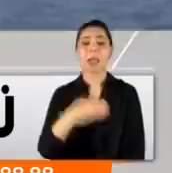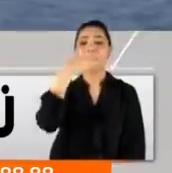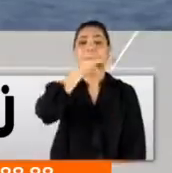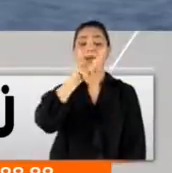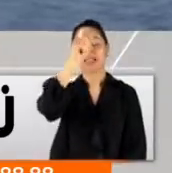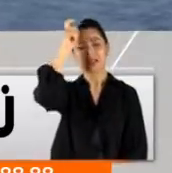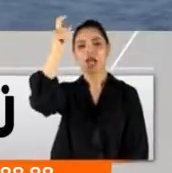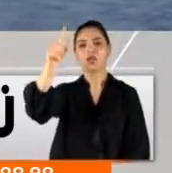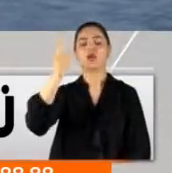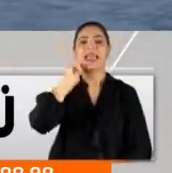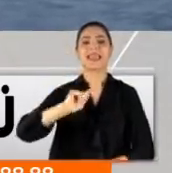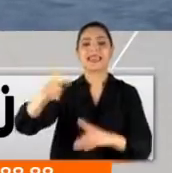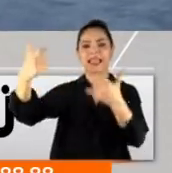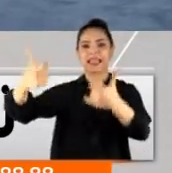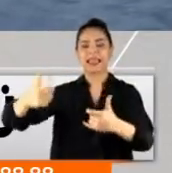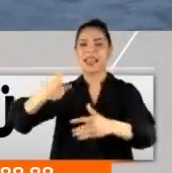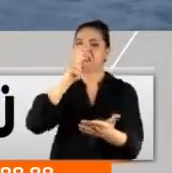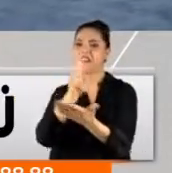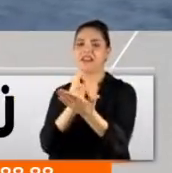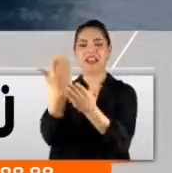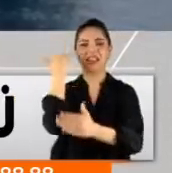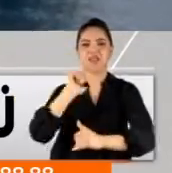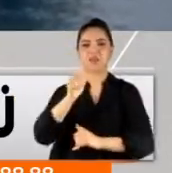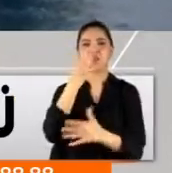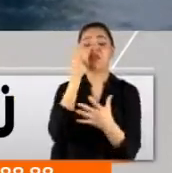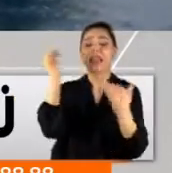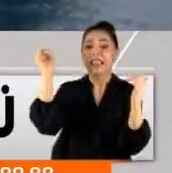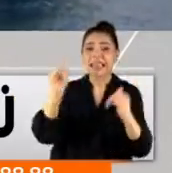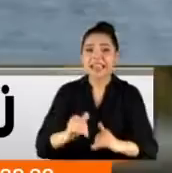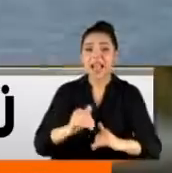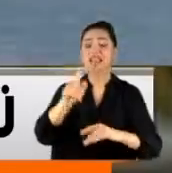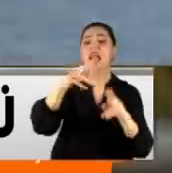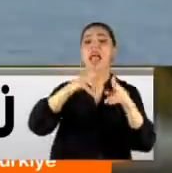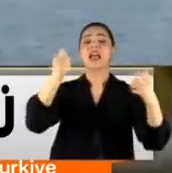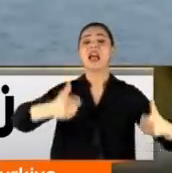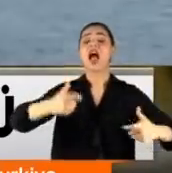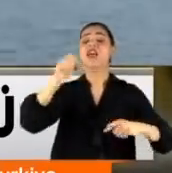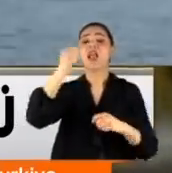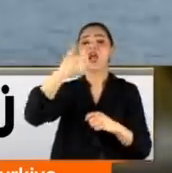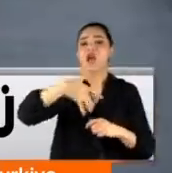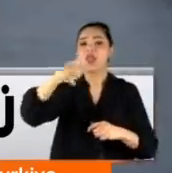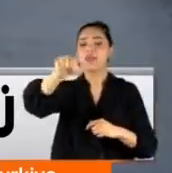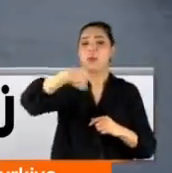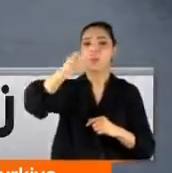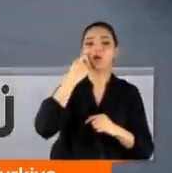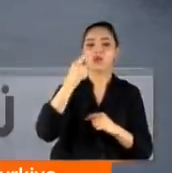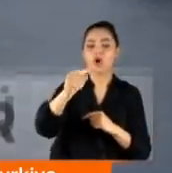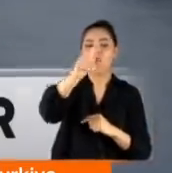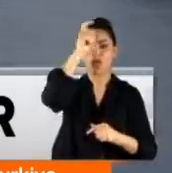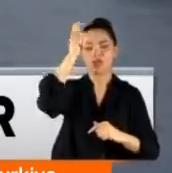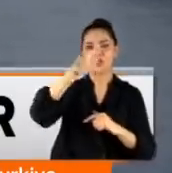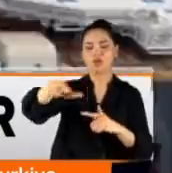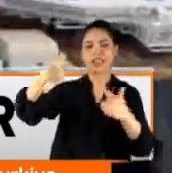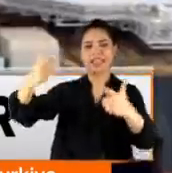Mısır'dan Türkiye'nin yetki alanını gözeten karar geçtiğimiz günlerde geldi. Kahire yönetimi hidrokarbon arama bölgesini Türkiye